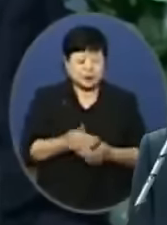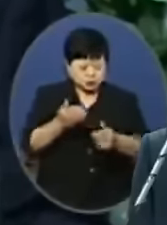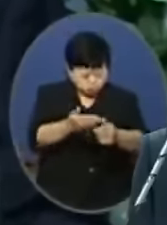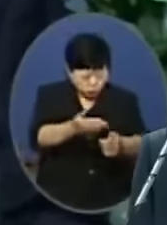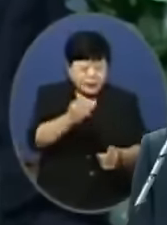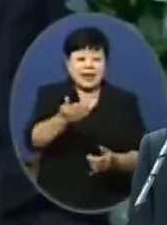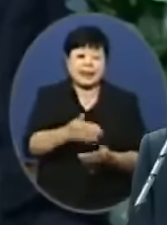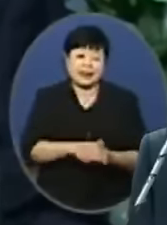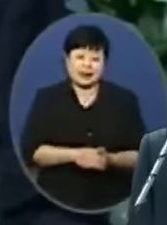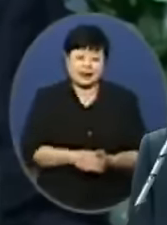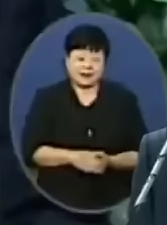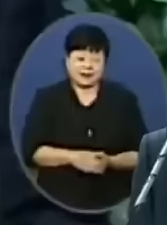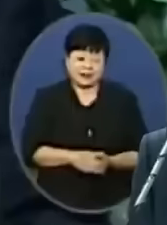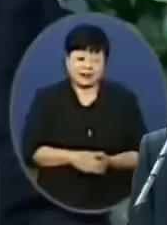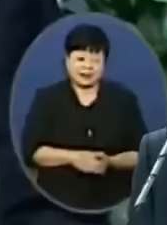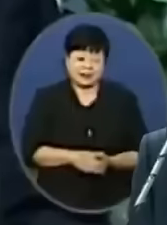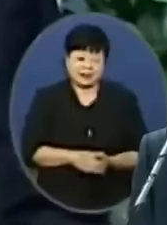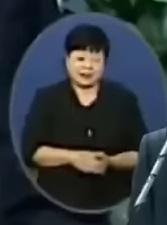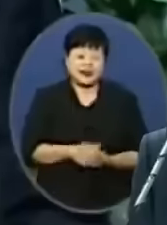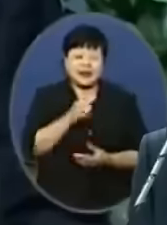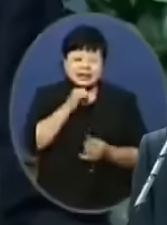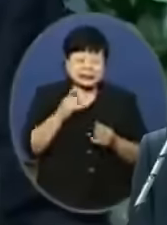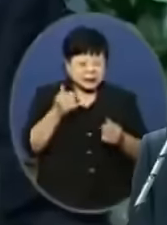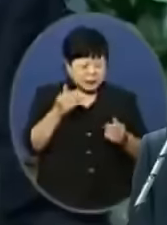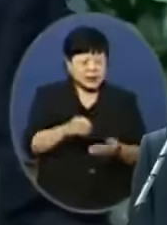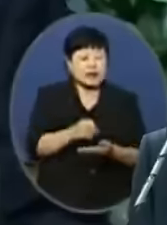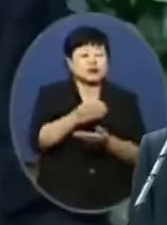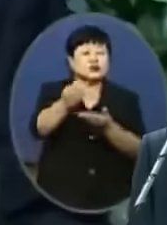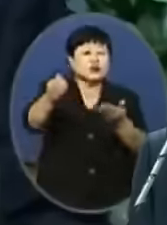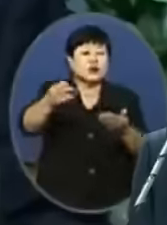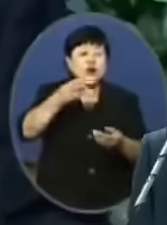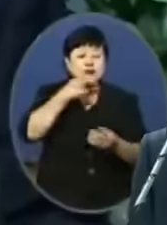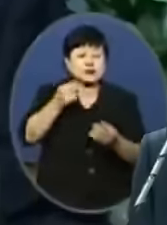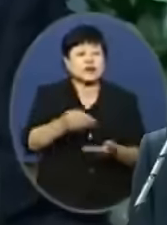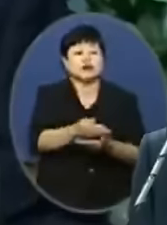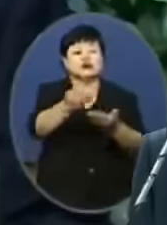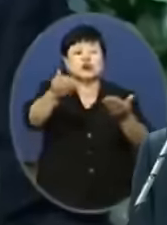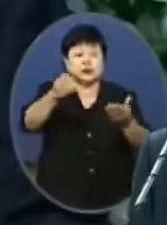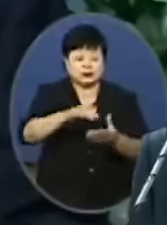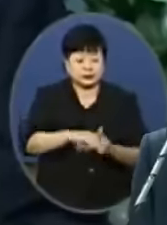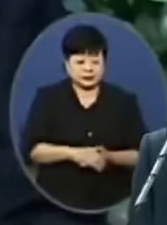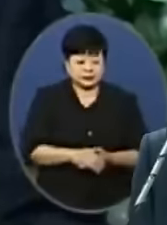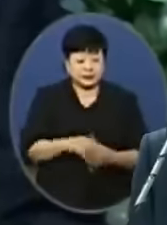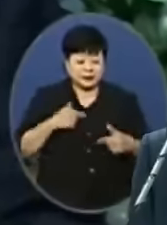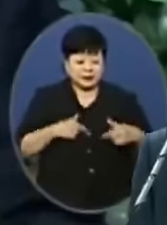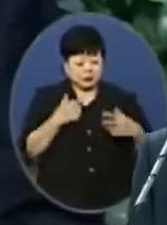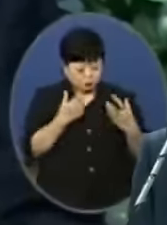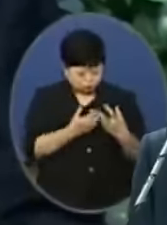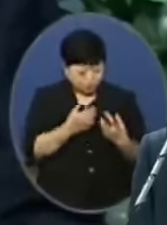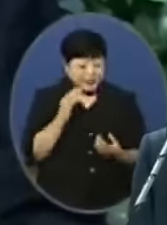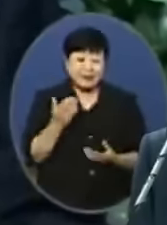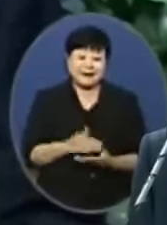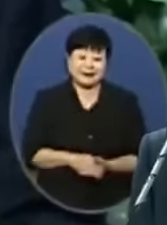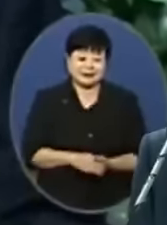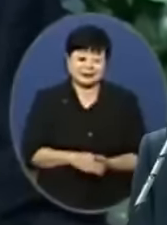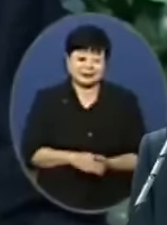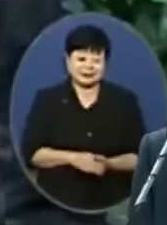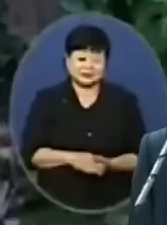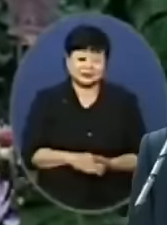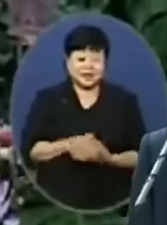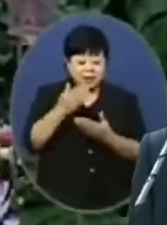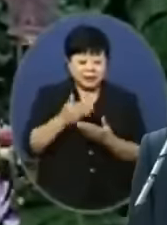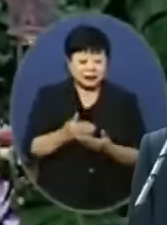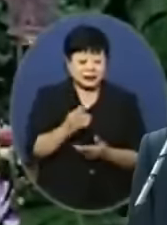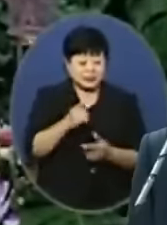줘야 되는 것입니다. 가난한 사람에게 나누어주고 없는 자에게 나누어주면 기쁨이 충만해지는 것입니다.